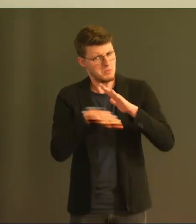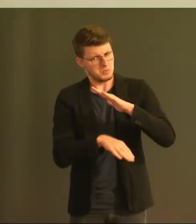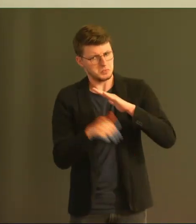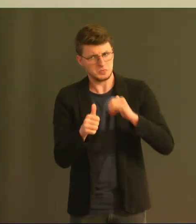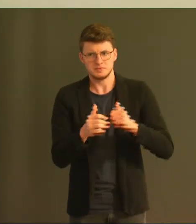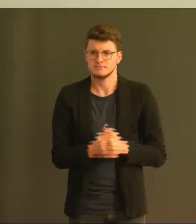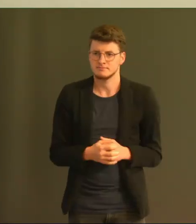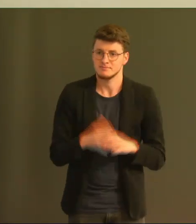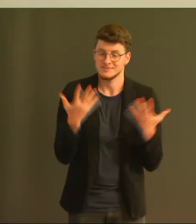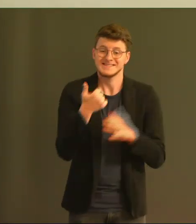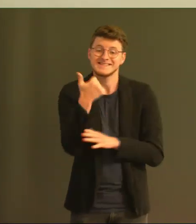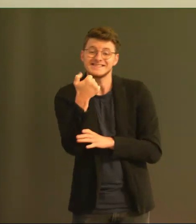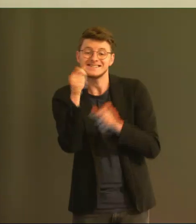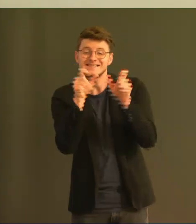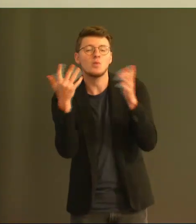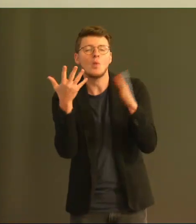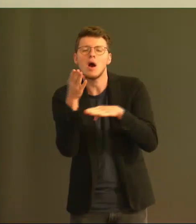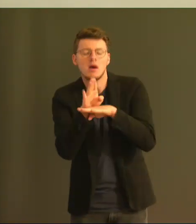flandre